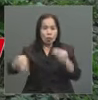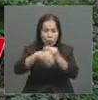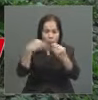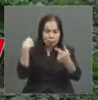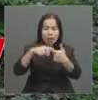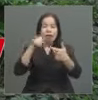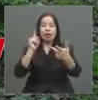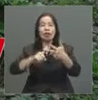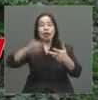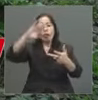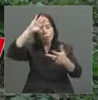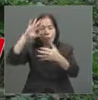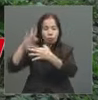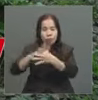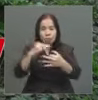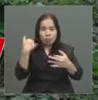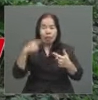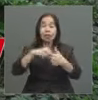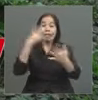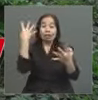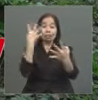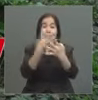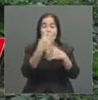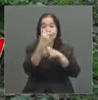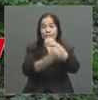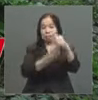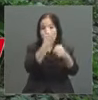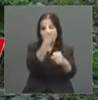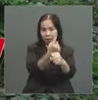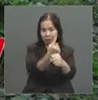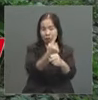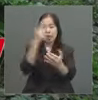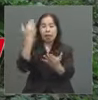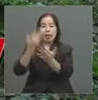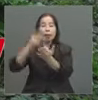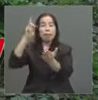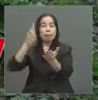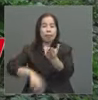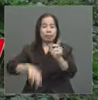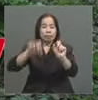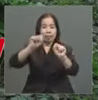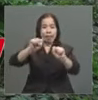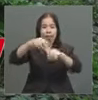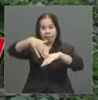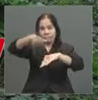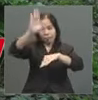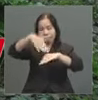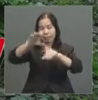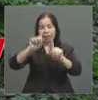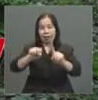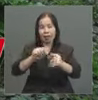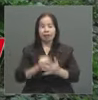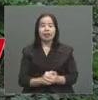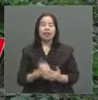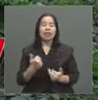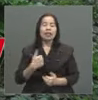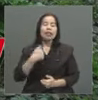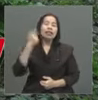กโทษจำคุก1ปีนะครับปรับเป็นแสนครับเพราะฉะนั้นผม